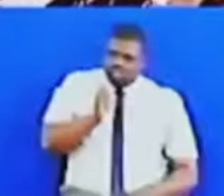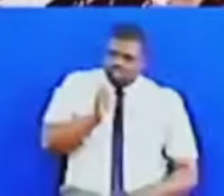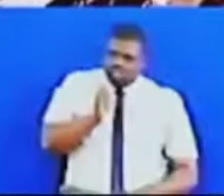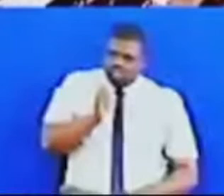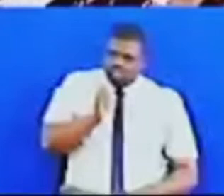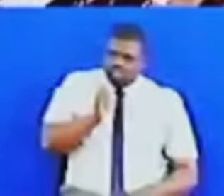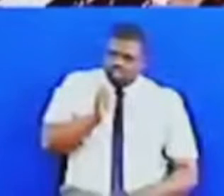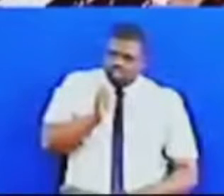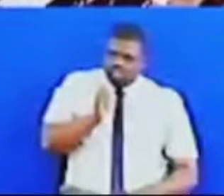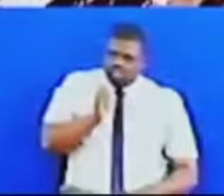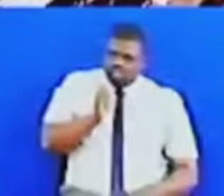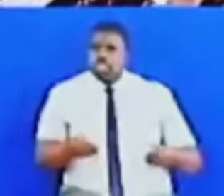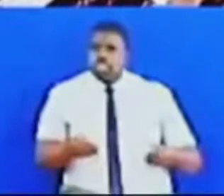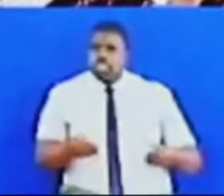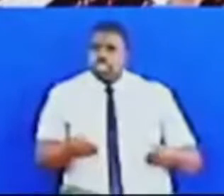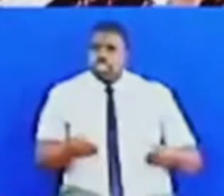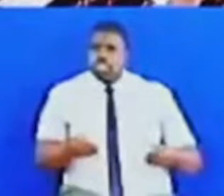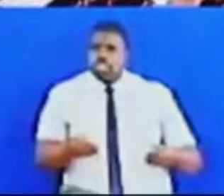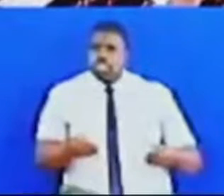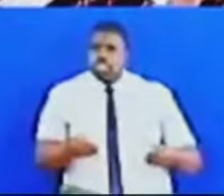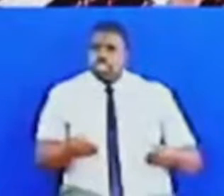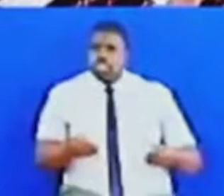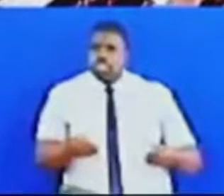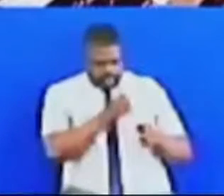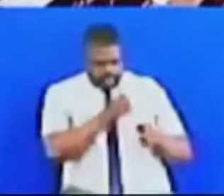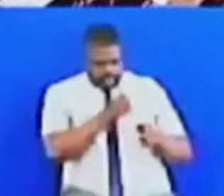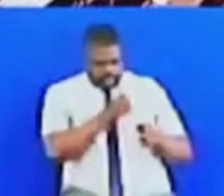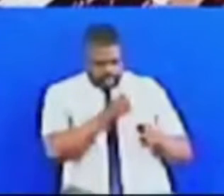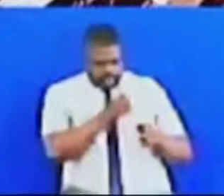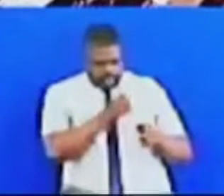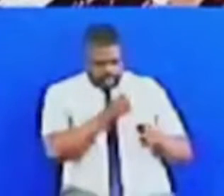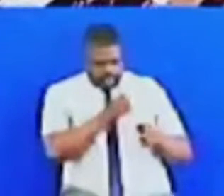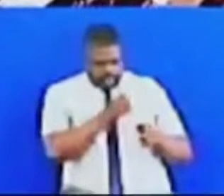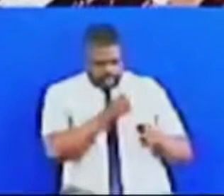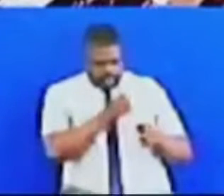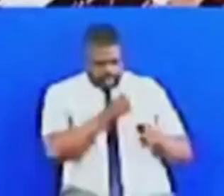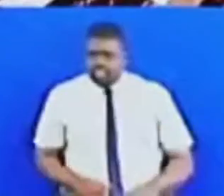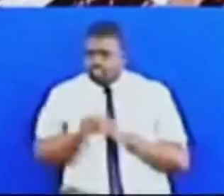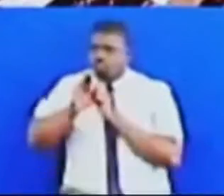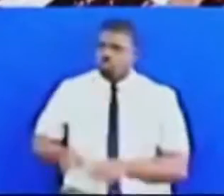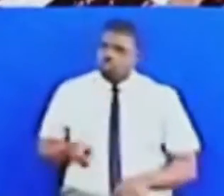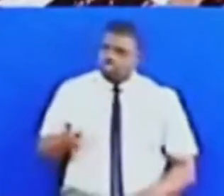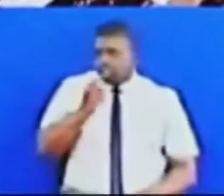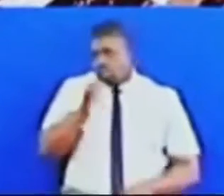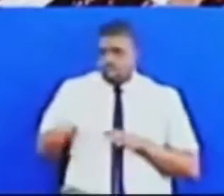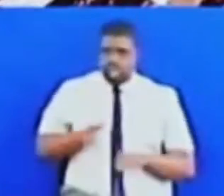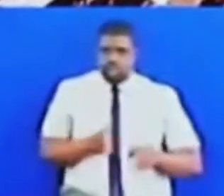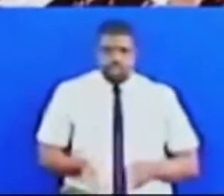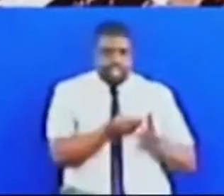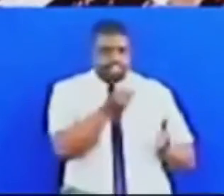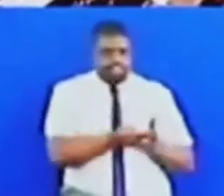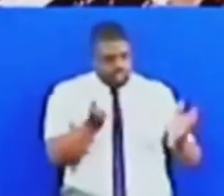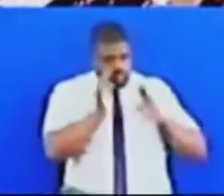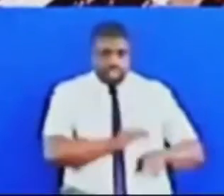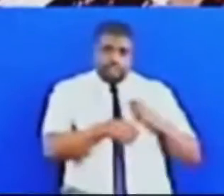inapocheleweshwa tukitozo zile tozo, tunakimbilia kwenda kulipa zile faini, tunaacha kwenda kuhangaika kupeleka fedha kwa ajili ya